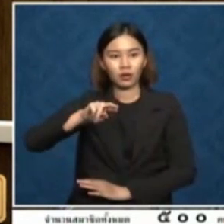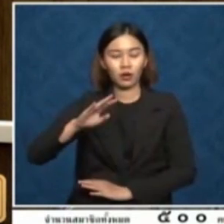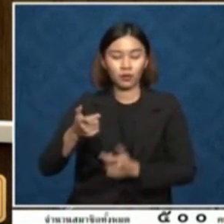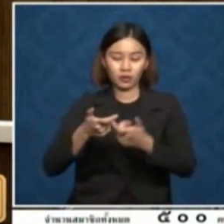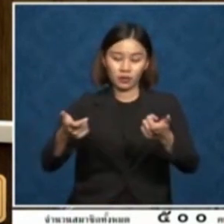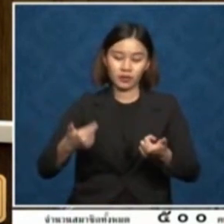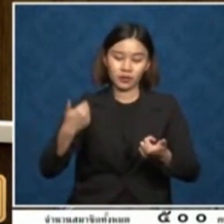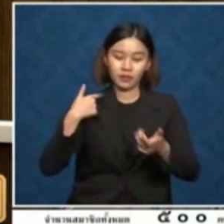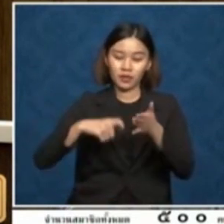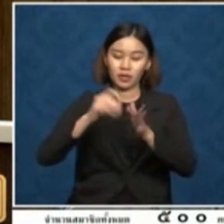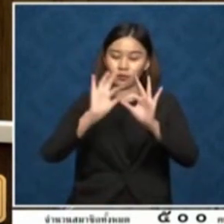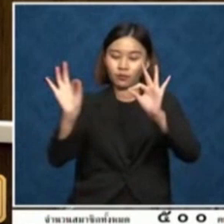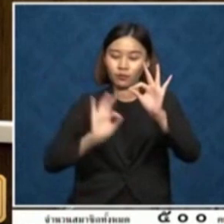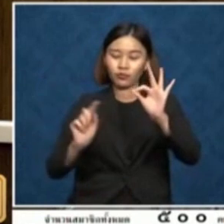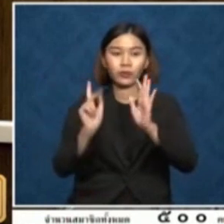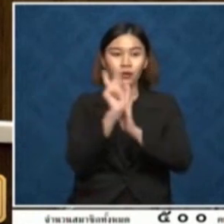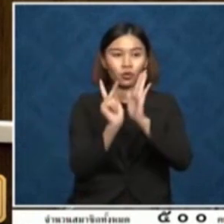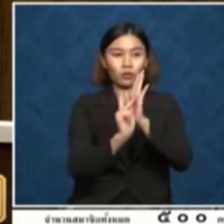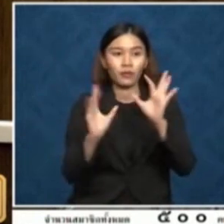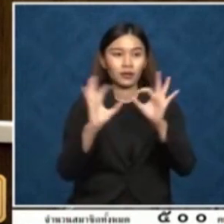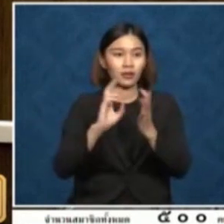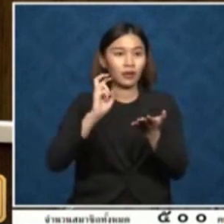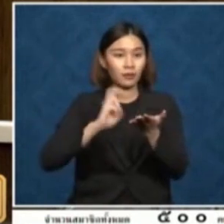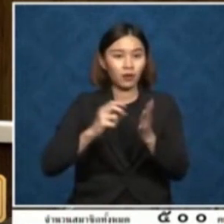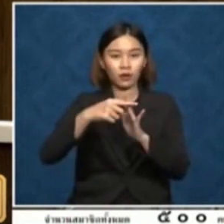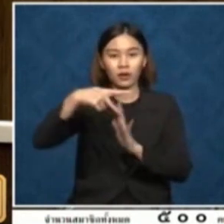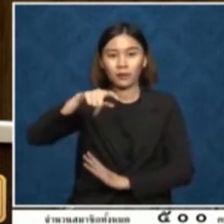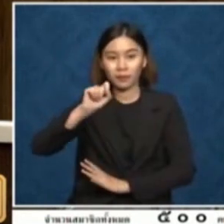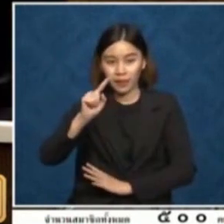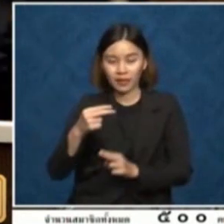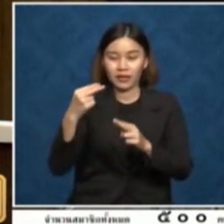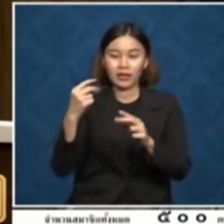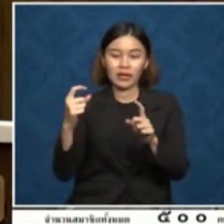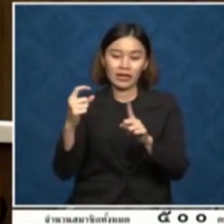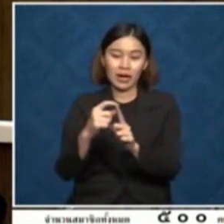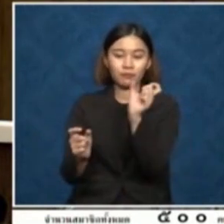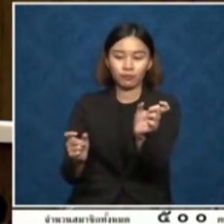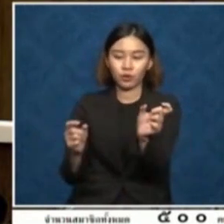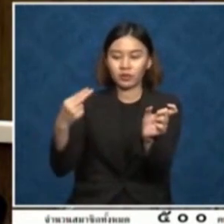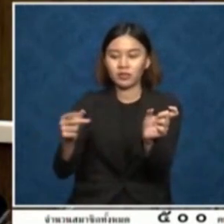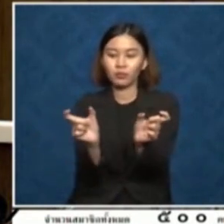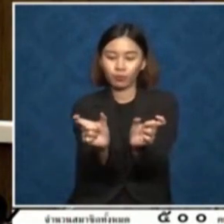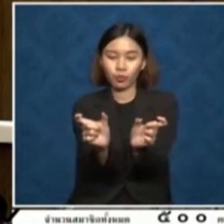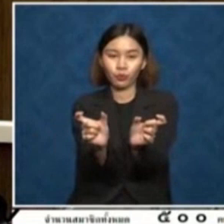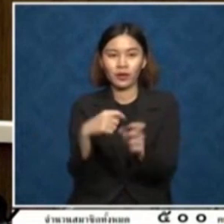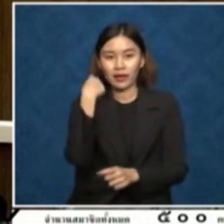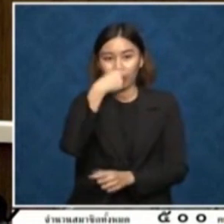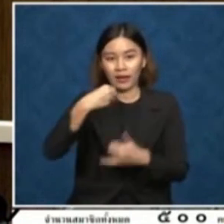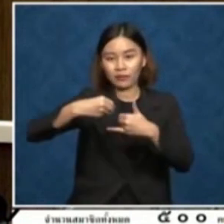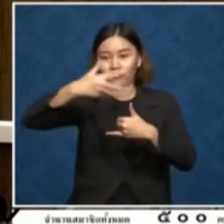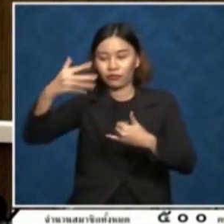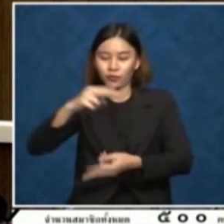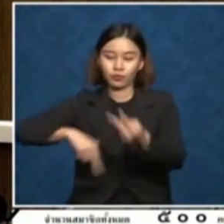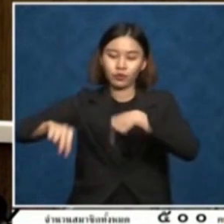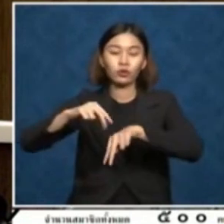ะมีหลักการก็คือว่าให้มีกฎหมายว่าด้วยการรับรองเพศคำนำหน้านามและการคุ้มครองบุคคลผู้มีความหลากหล